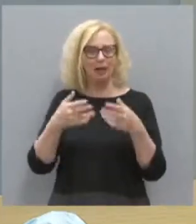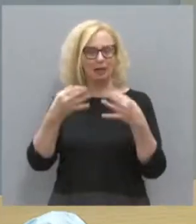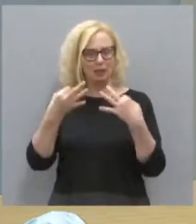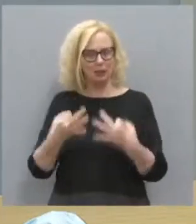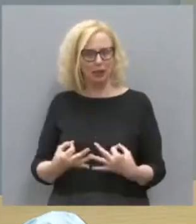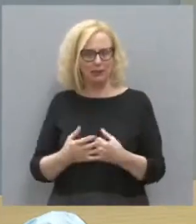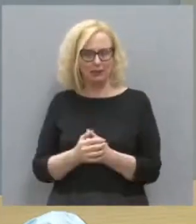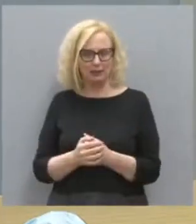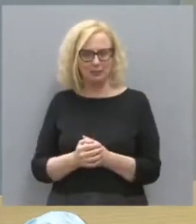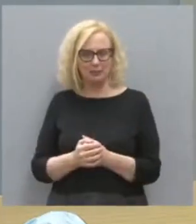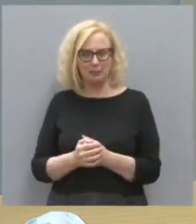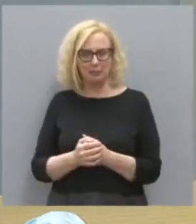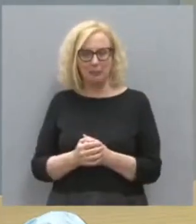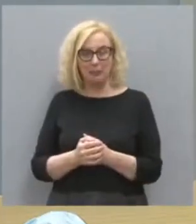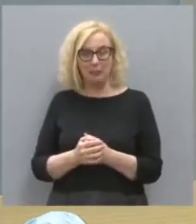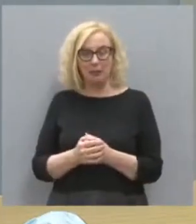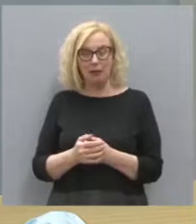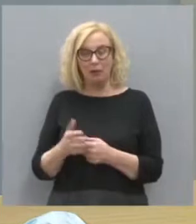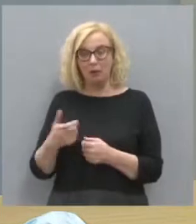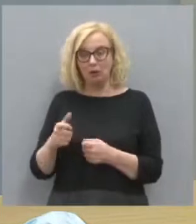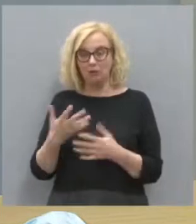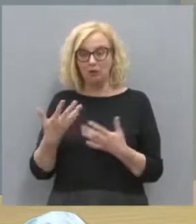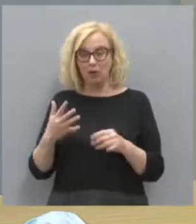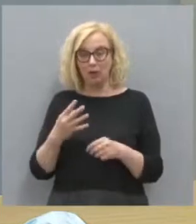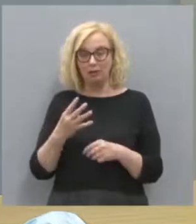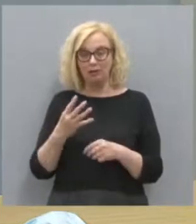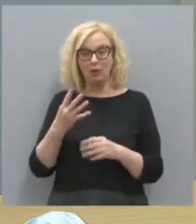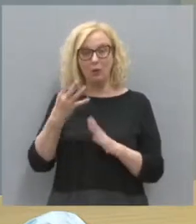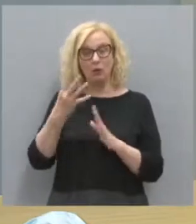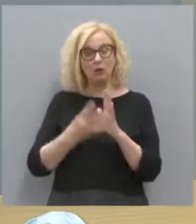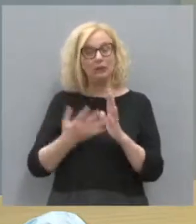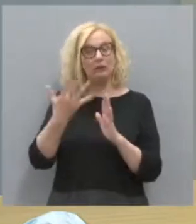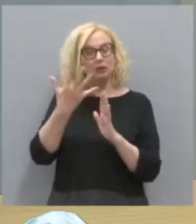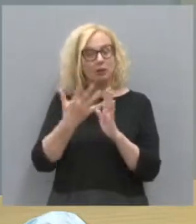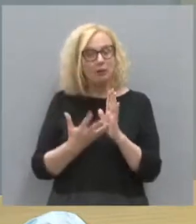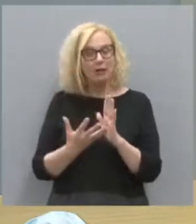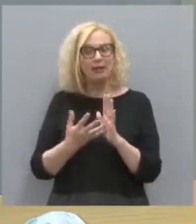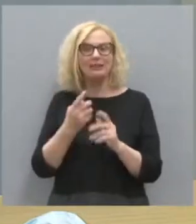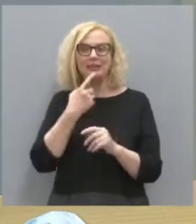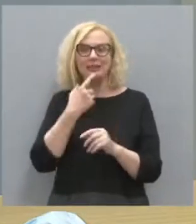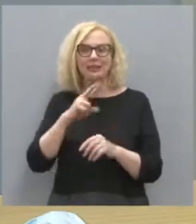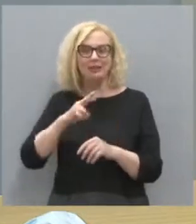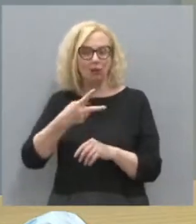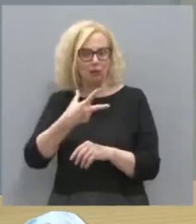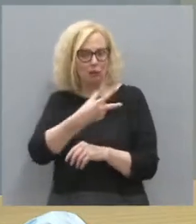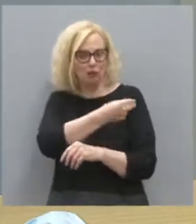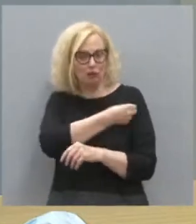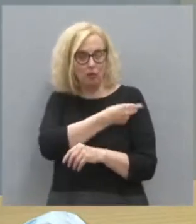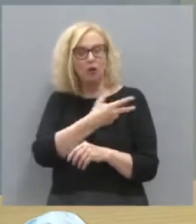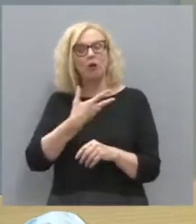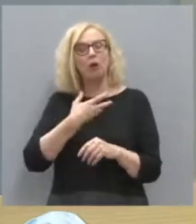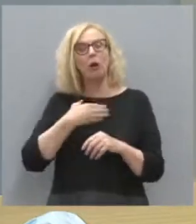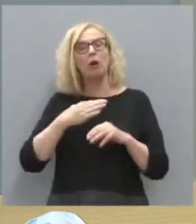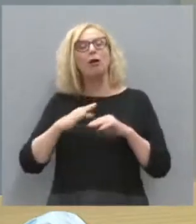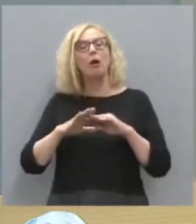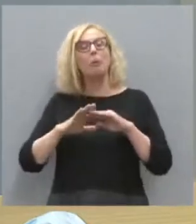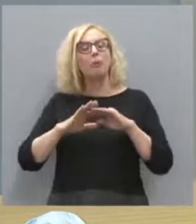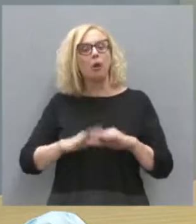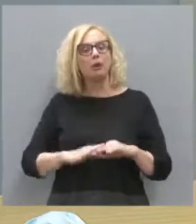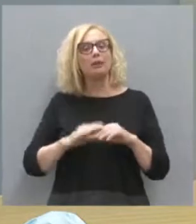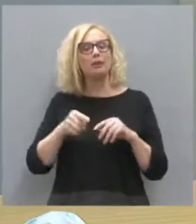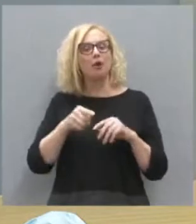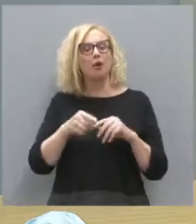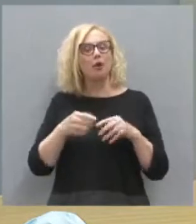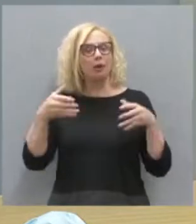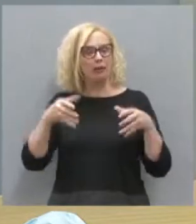dopo 5 6 mesi si sta appunto chi ha fatto le prime due dosi inizia a calare proprio la e la copertura